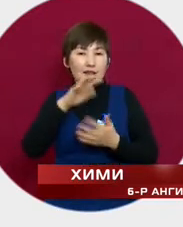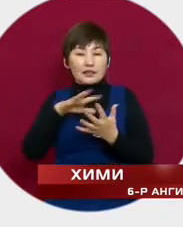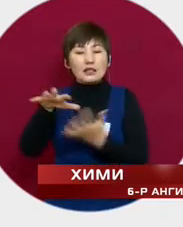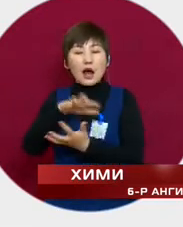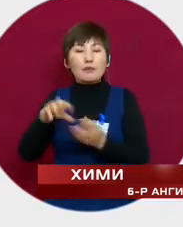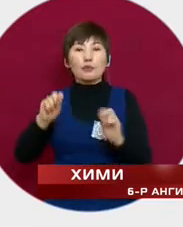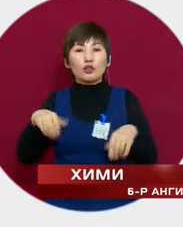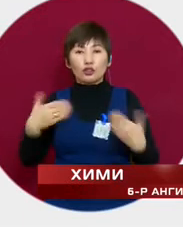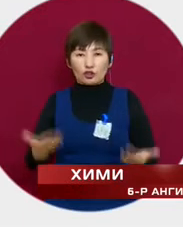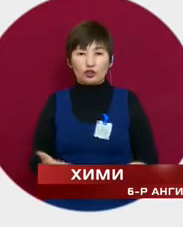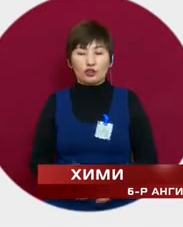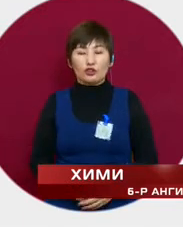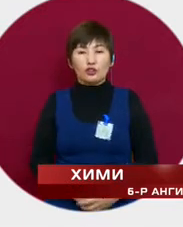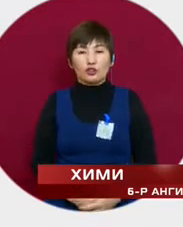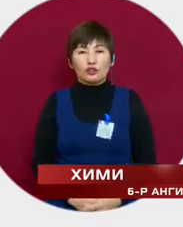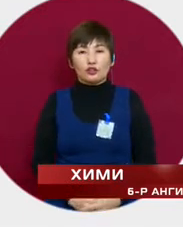сармагжуулахад хэрэгэлдэг.